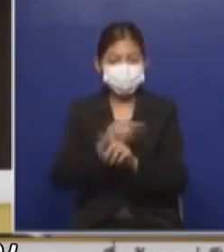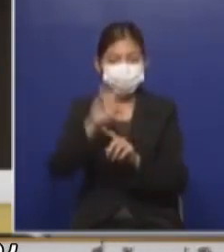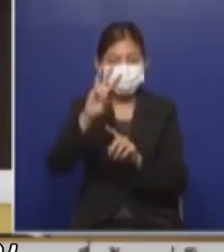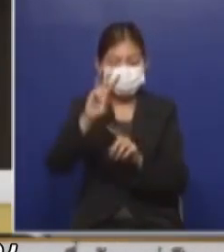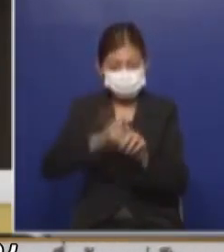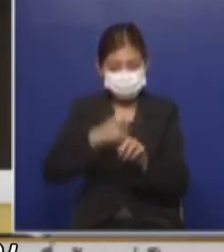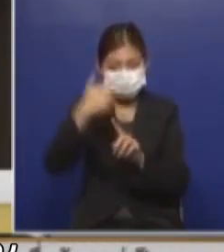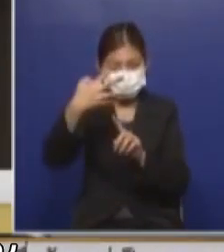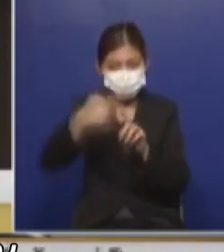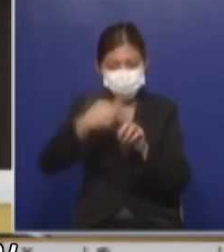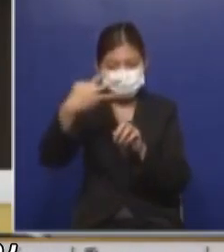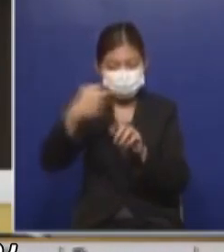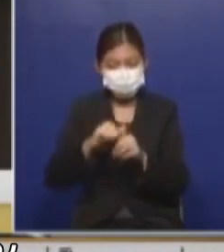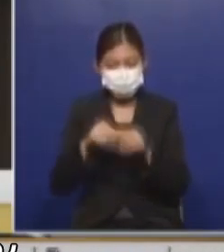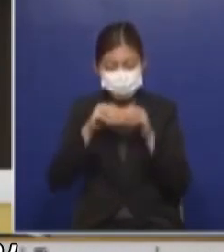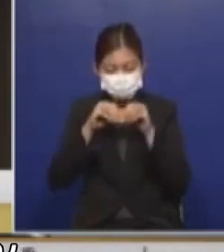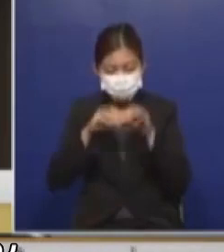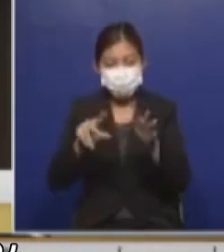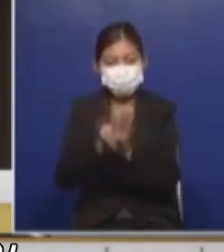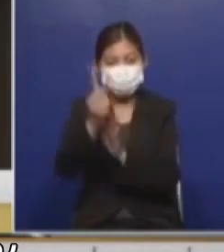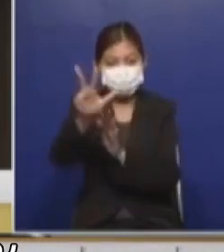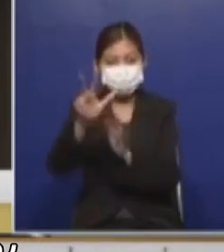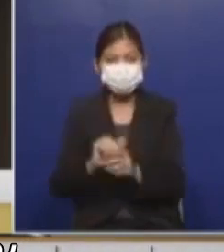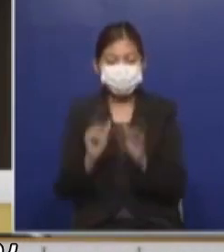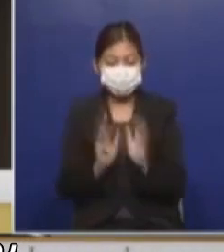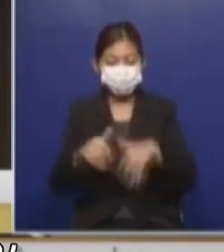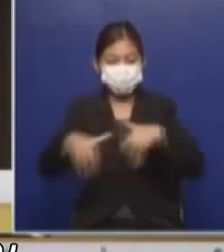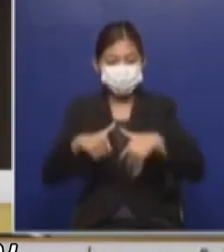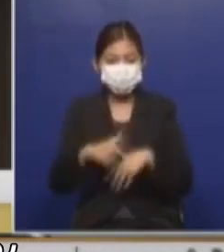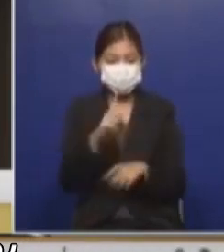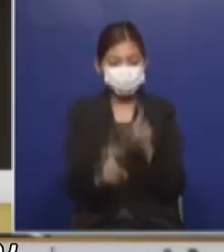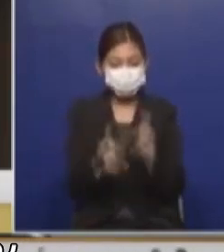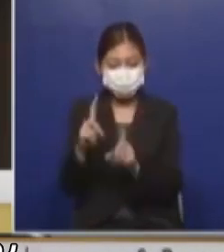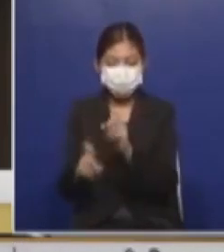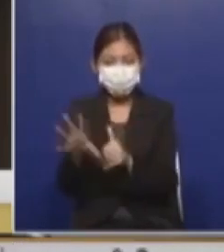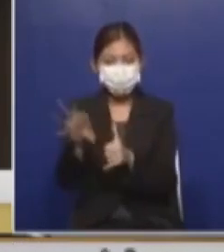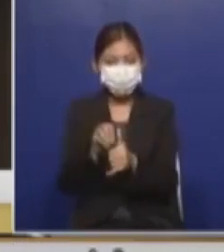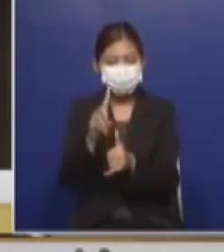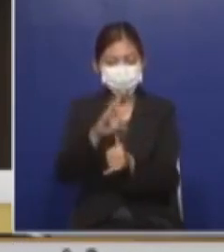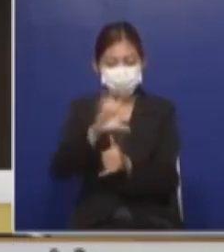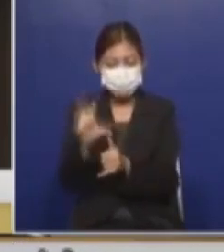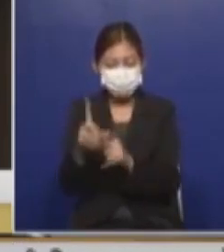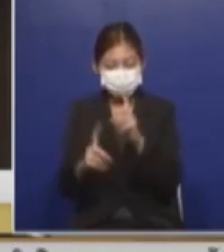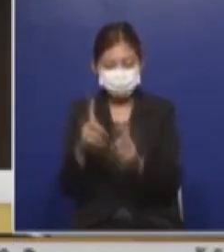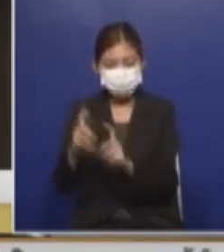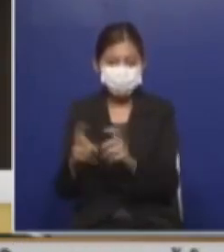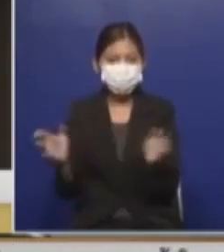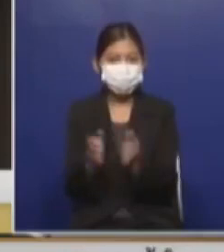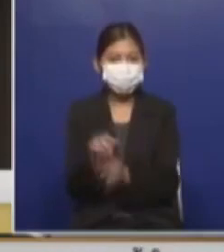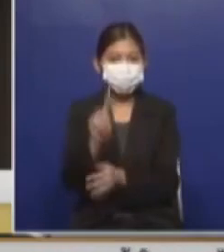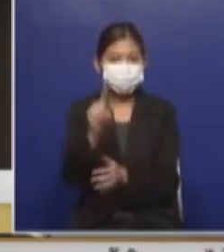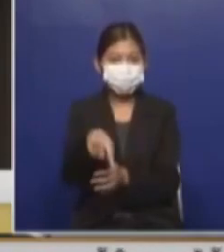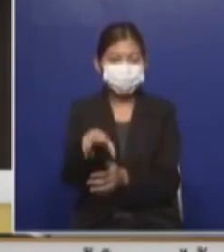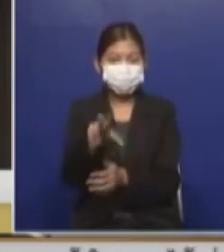นถึงเมื่อวานนี้วันที่30พฤษภาคมมีประชาชนต้องตายเพราะโควิดไปแล้ว 1,012 คนถ้